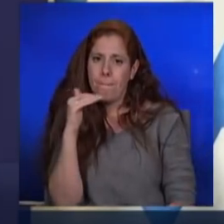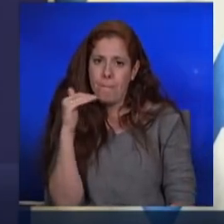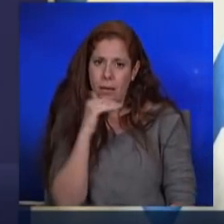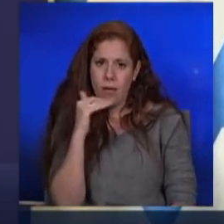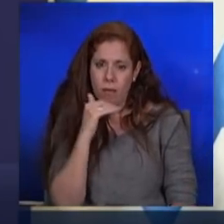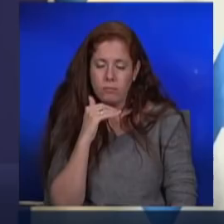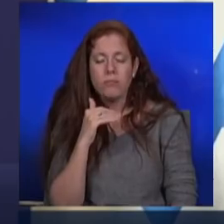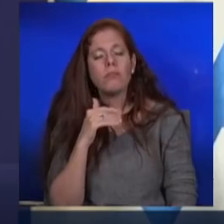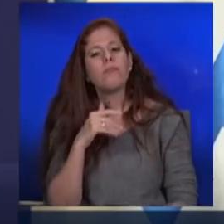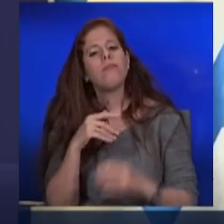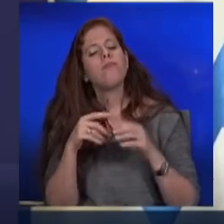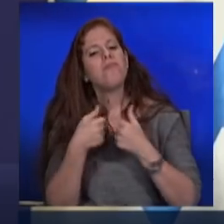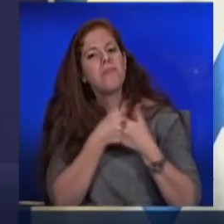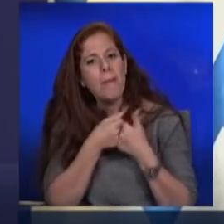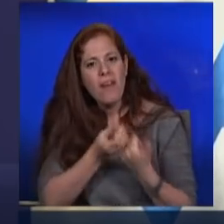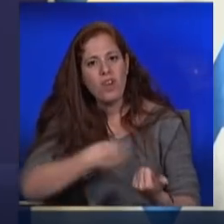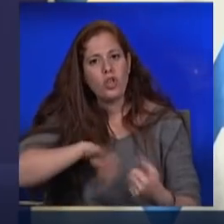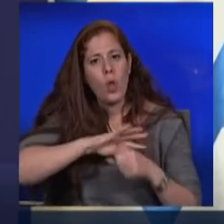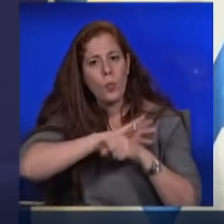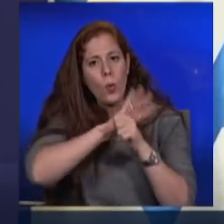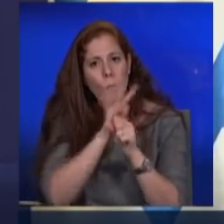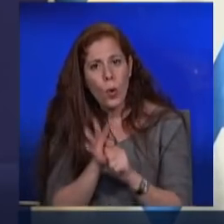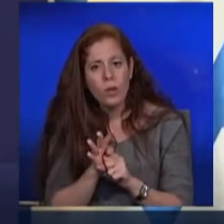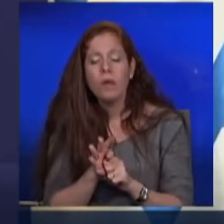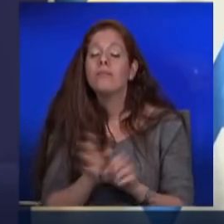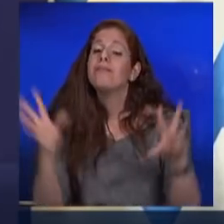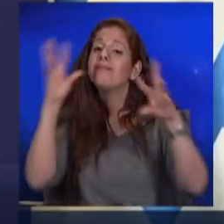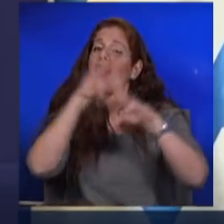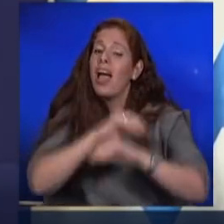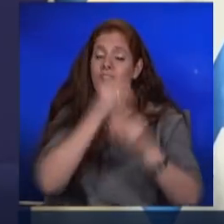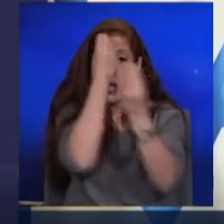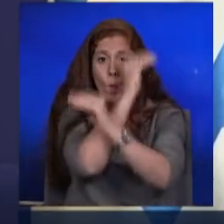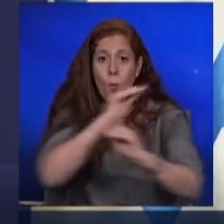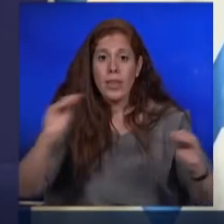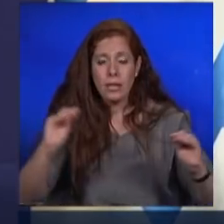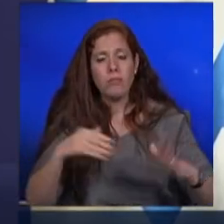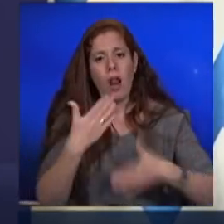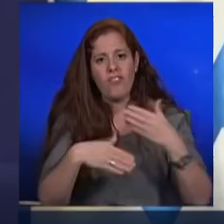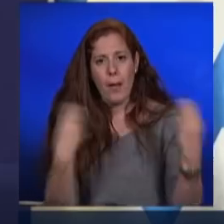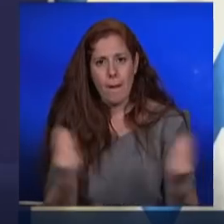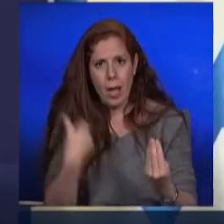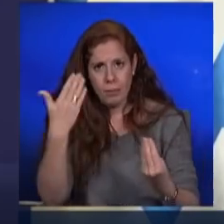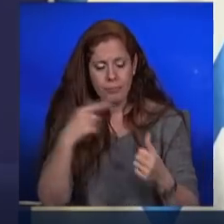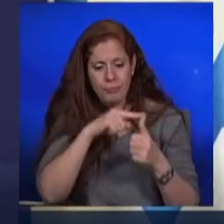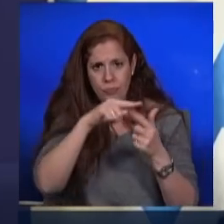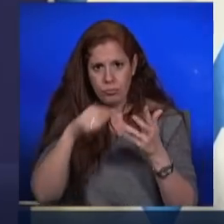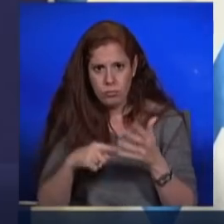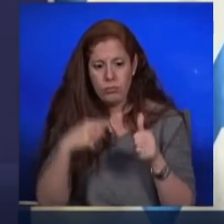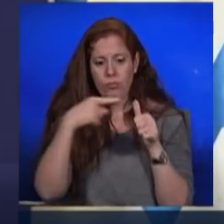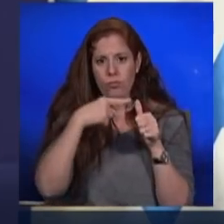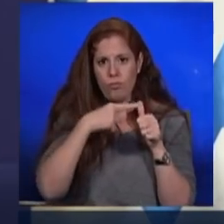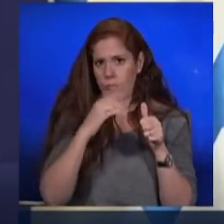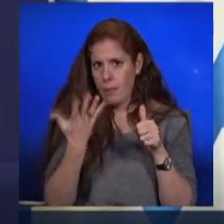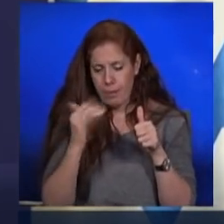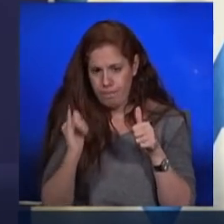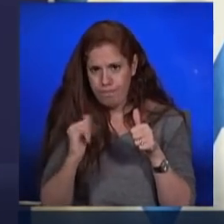המאבק המתמשך שלנו בקורונה, הערב אנחנו מודיעים על הצעדים הבאים. צעד ראשון, הנחיתי את